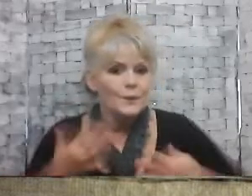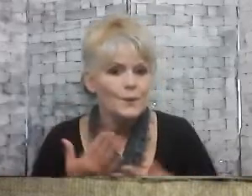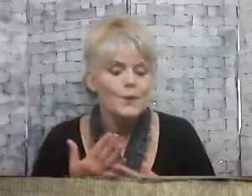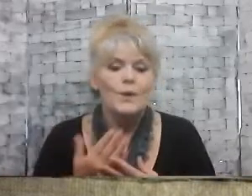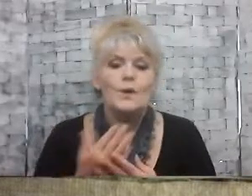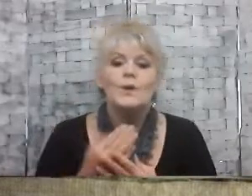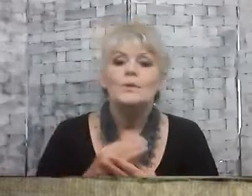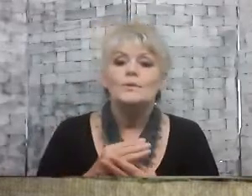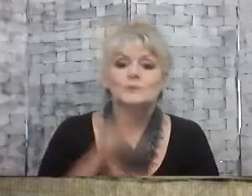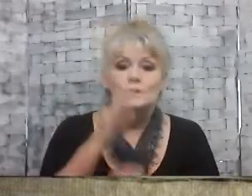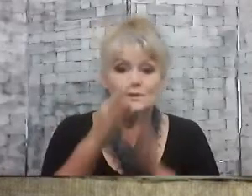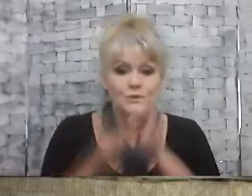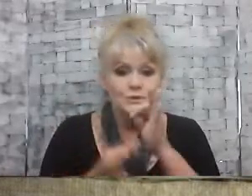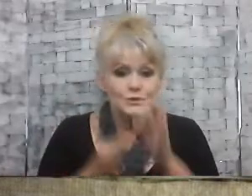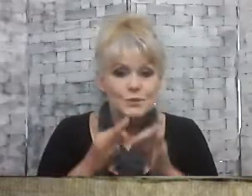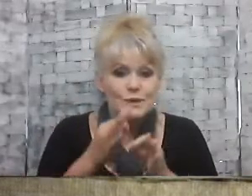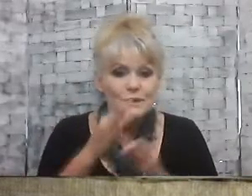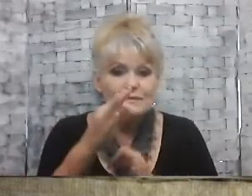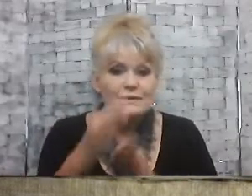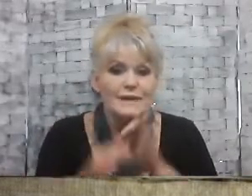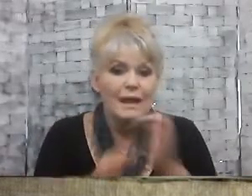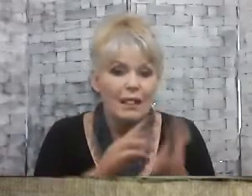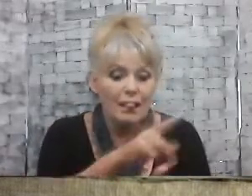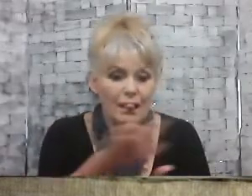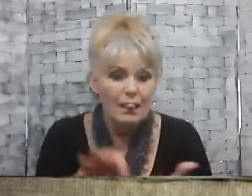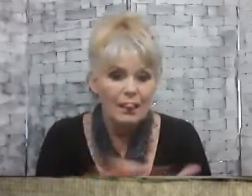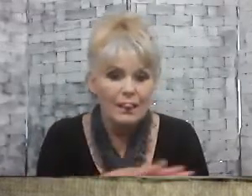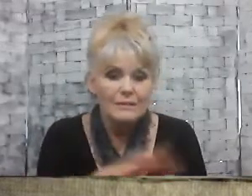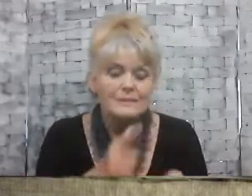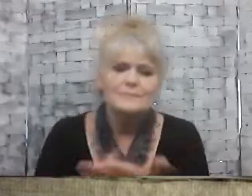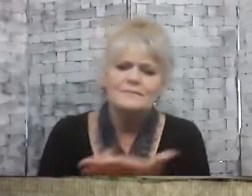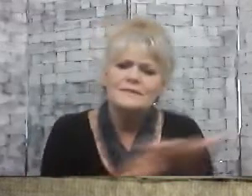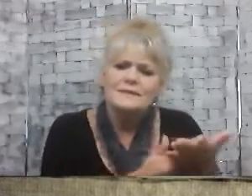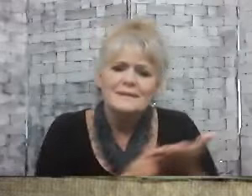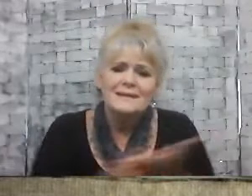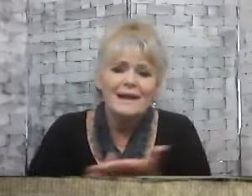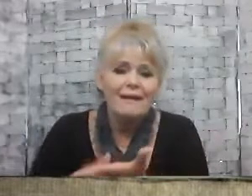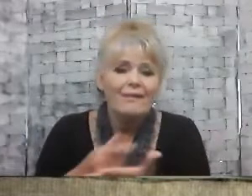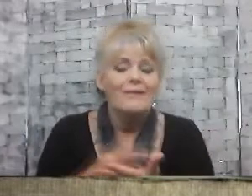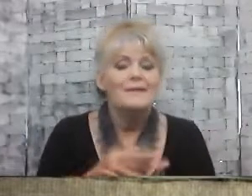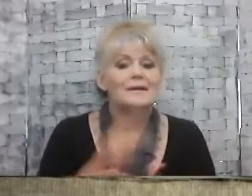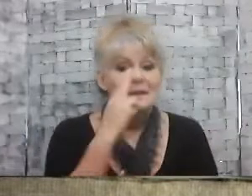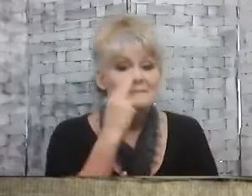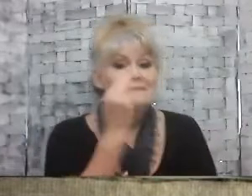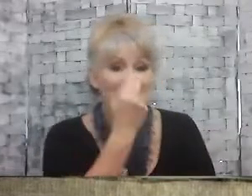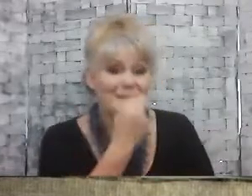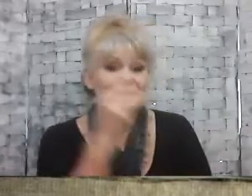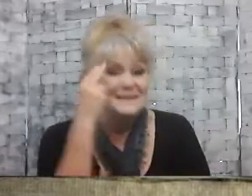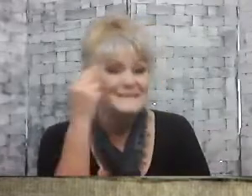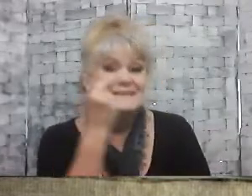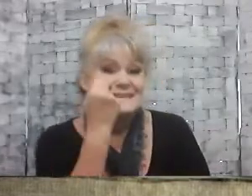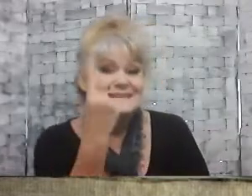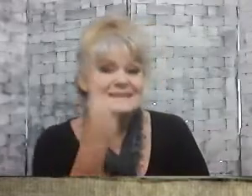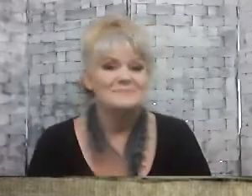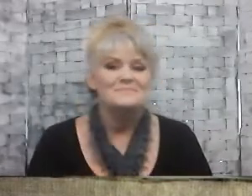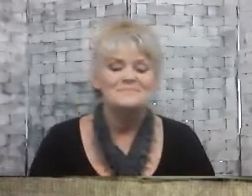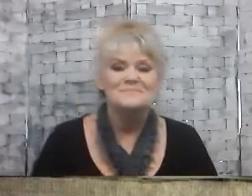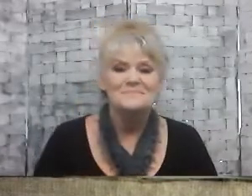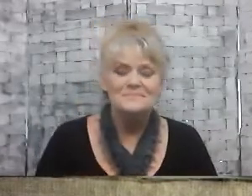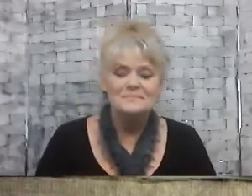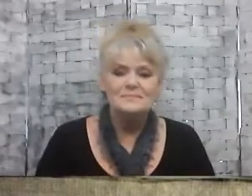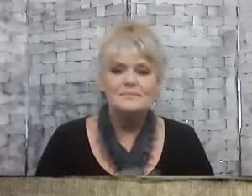van wees. Maar omdat dit een story is, en omdat dit vertel is, moet ons vraag,